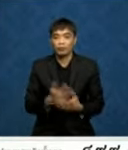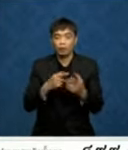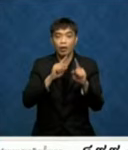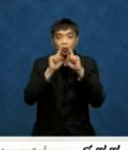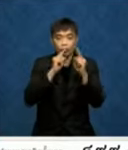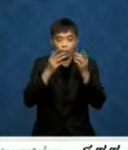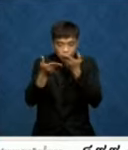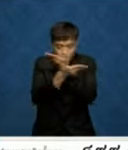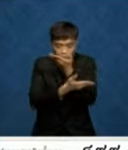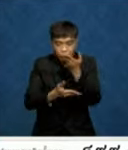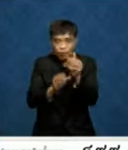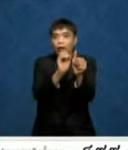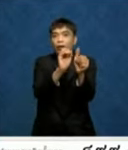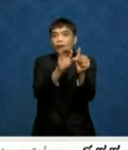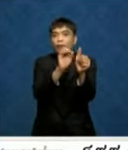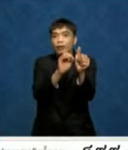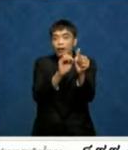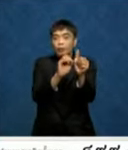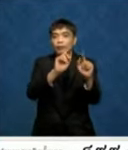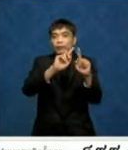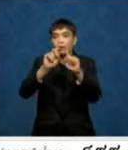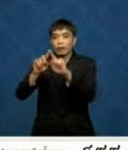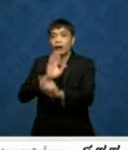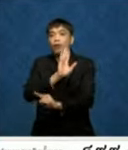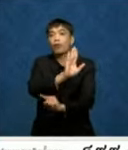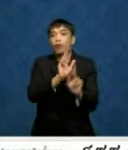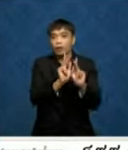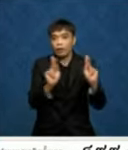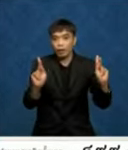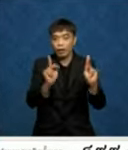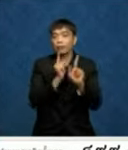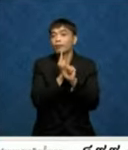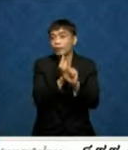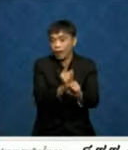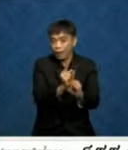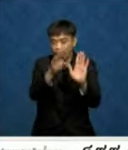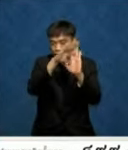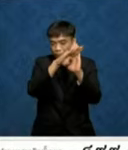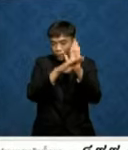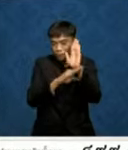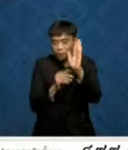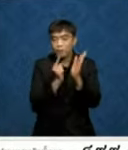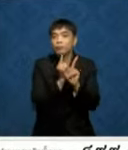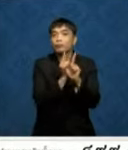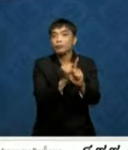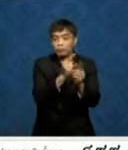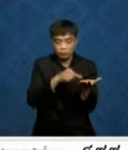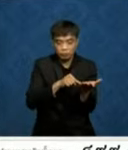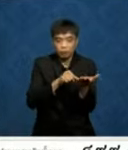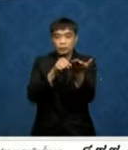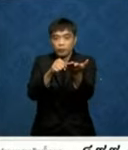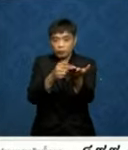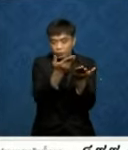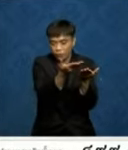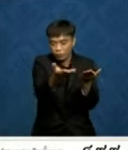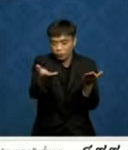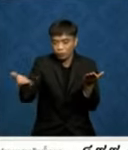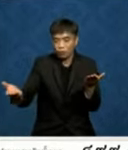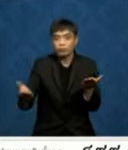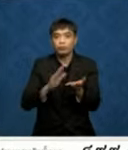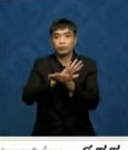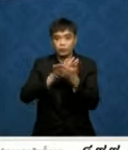ข้อสังเกตของคณะกรรมาธิการปรากฏตามเอกสารรายงานคณะกรรมาธิการวิสามัญที่ได้แจกให้ท่านสมาชิก